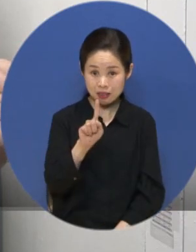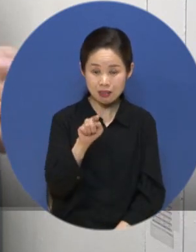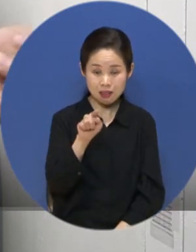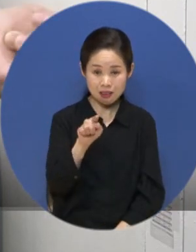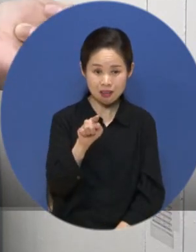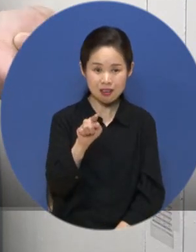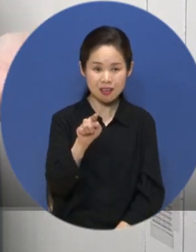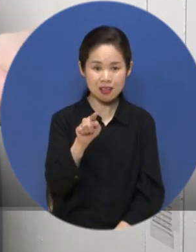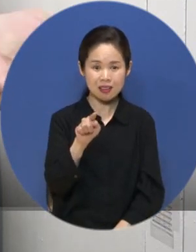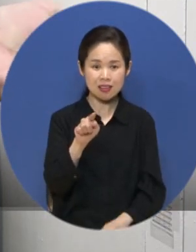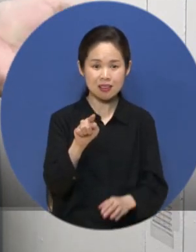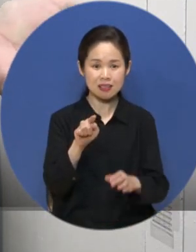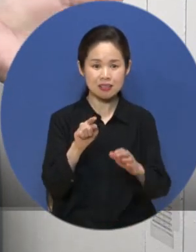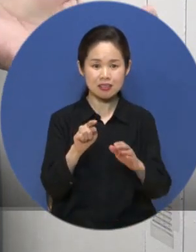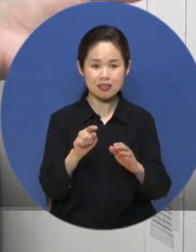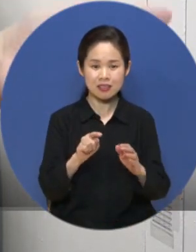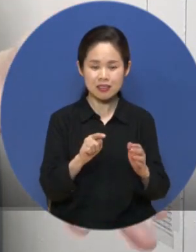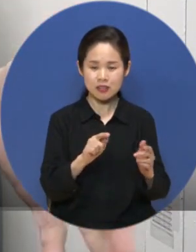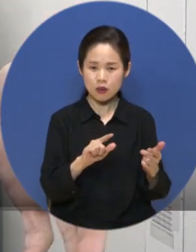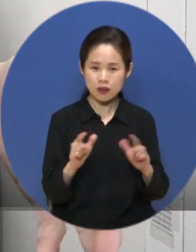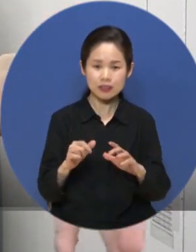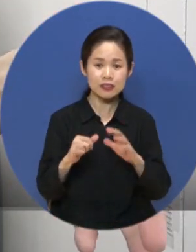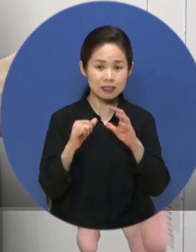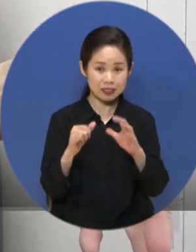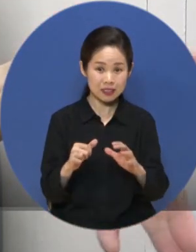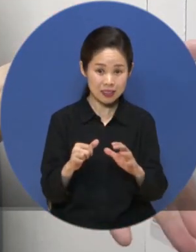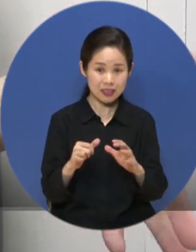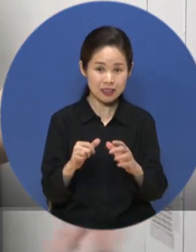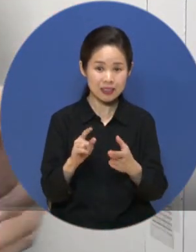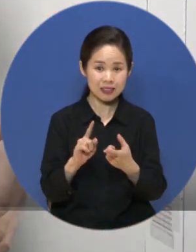세상을 말하고 있어요.